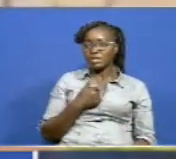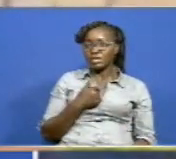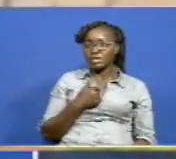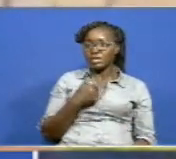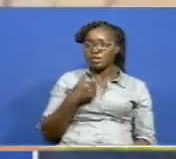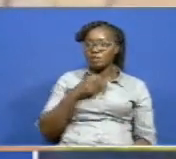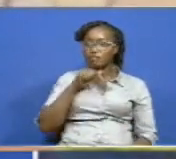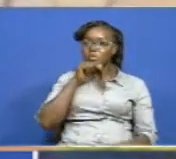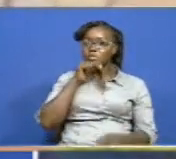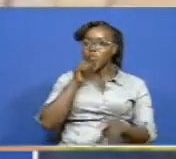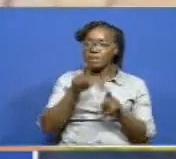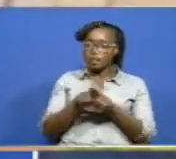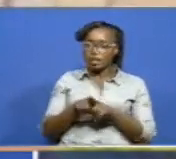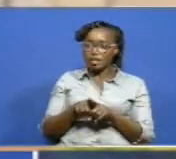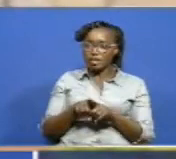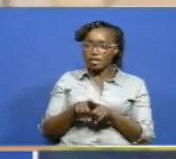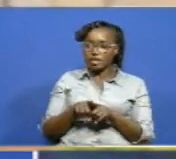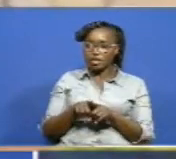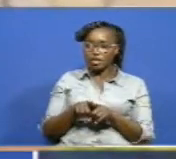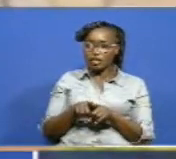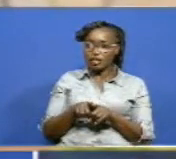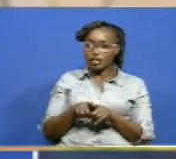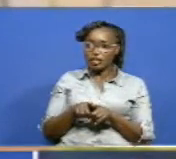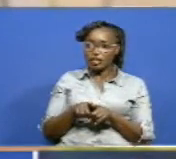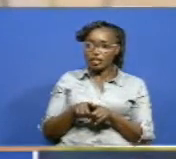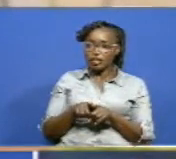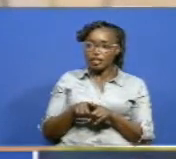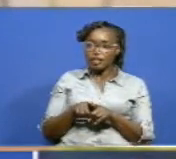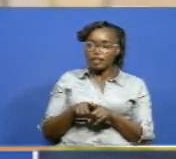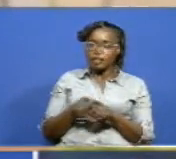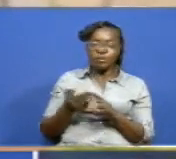mother. Mother ndiye ananifuata.